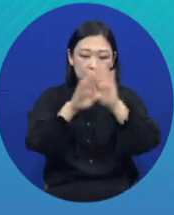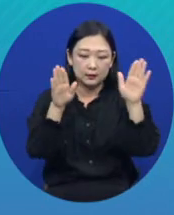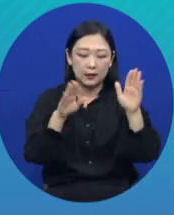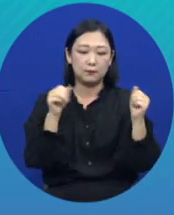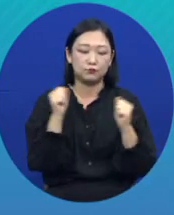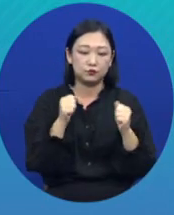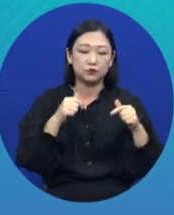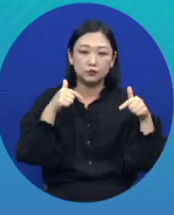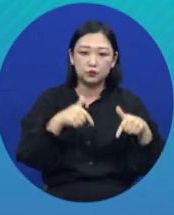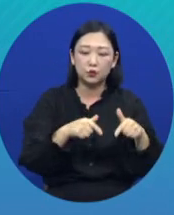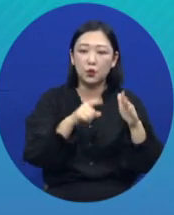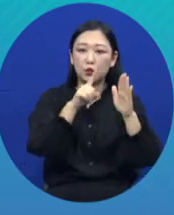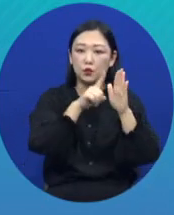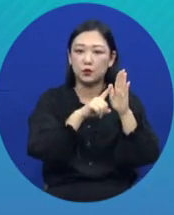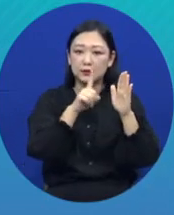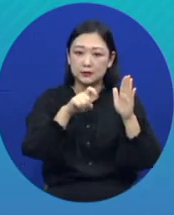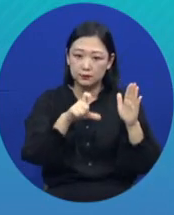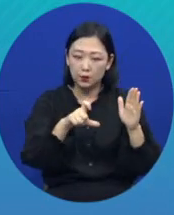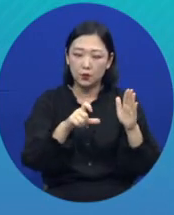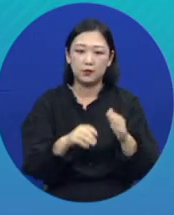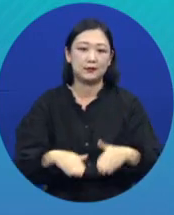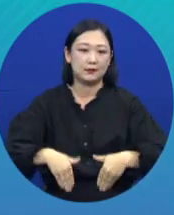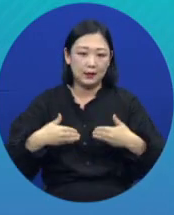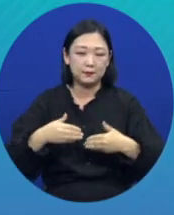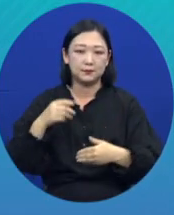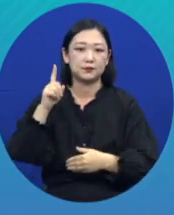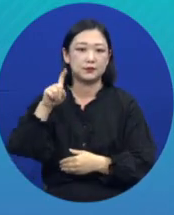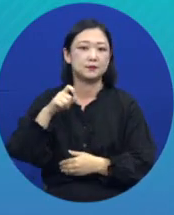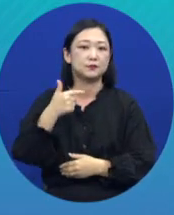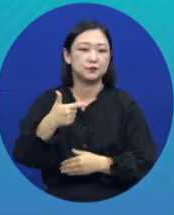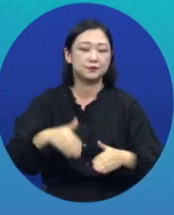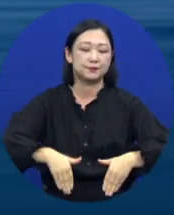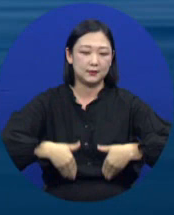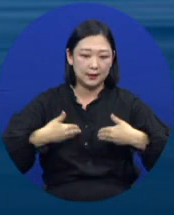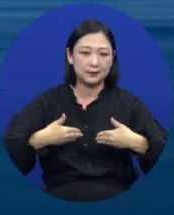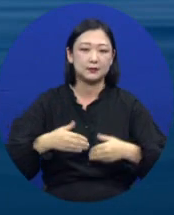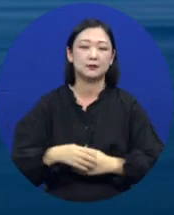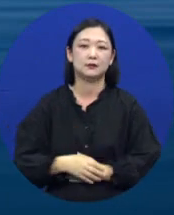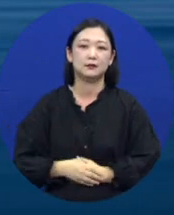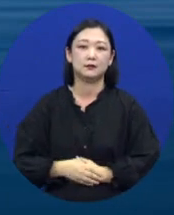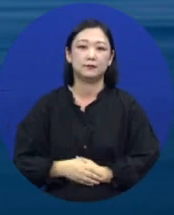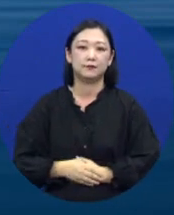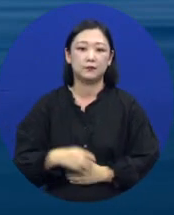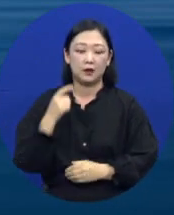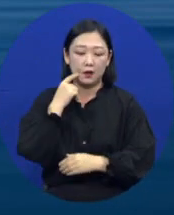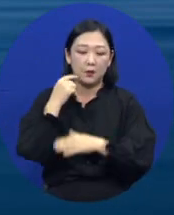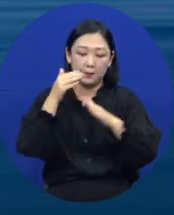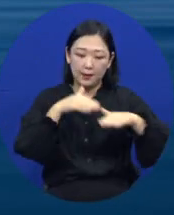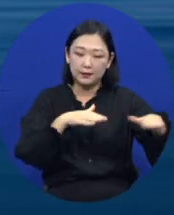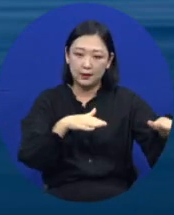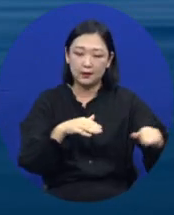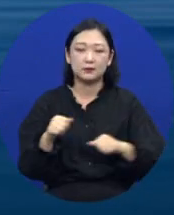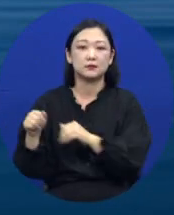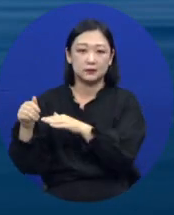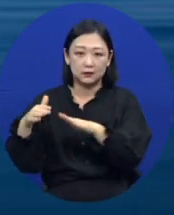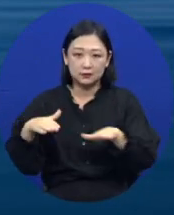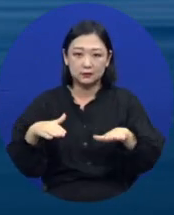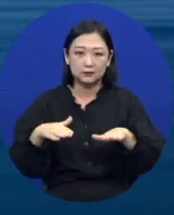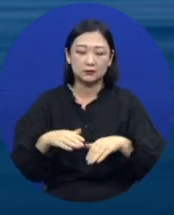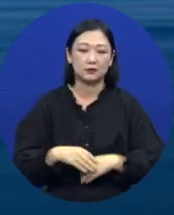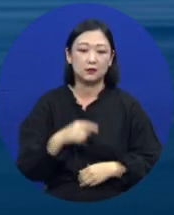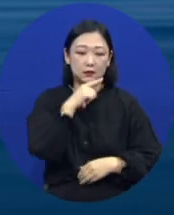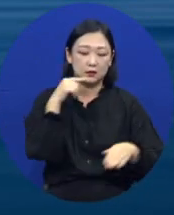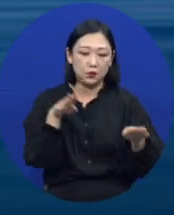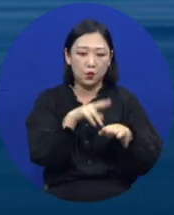북부와 동부 지역 15도 남부지역은 16도 로 포근하게 씁니다 4 바다의 물결은 잔잔하게 이야기 했는데요